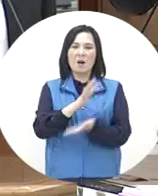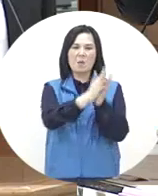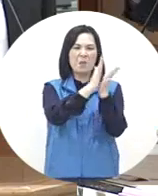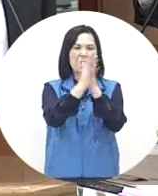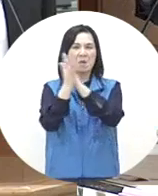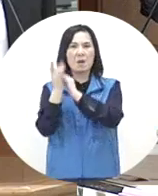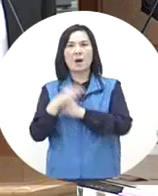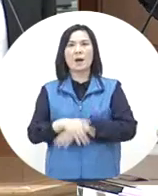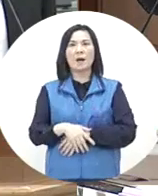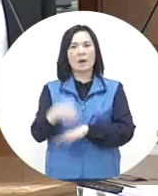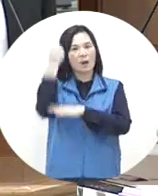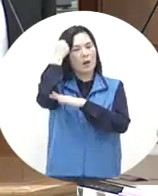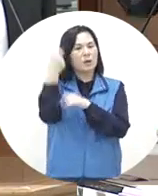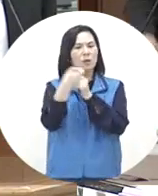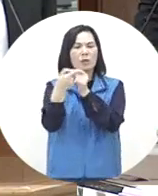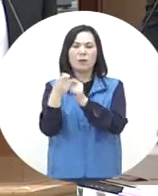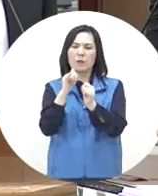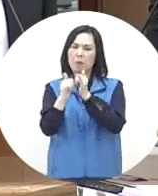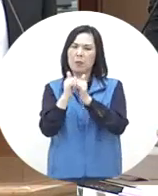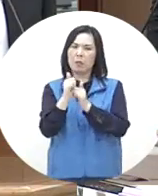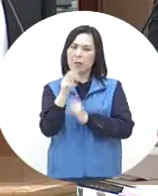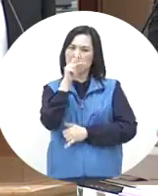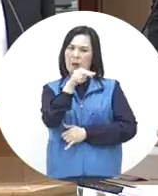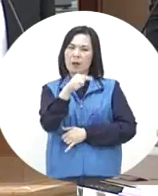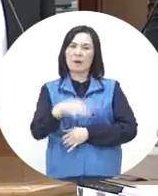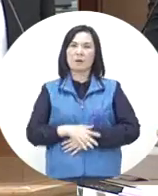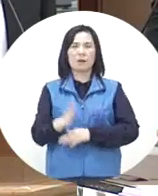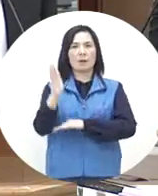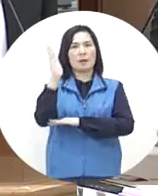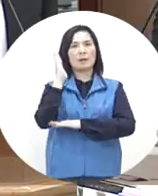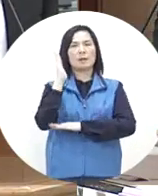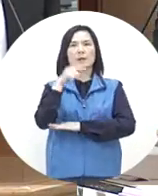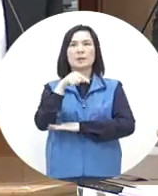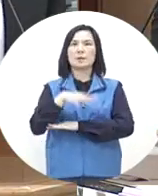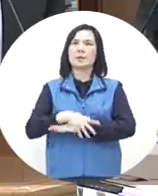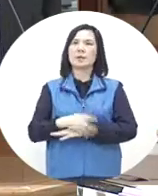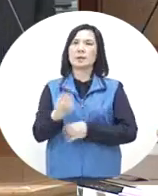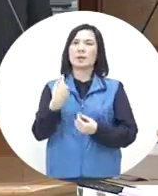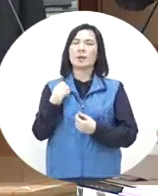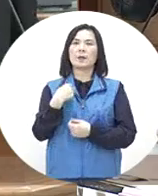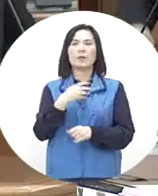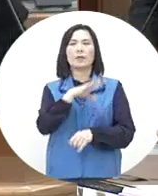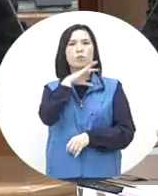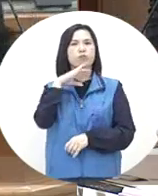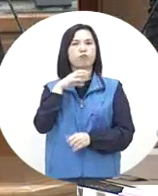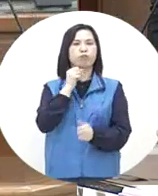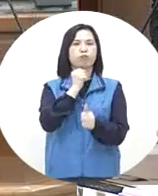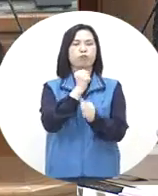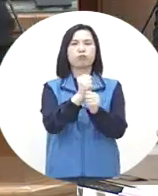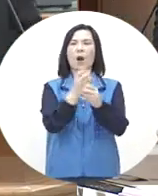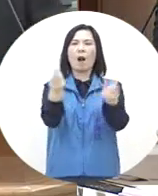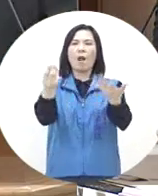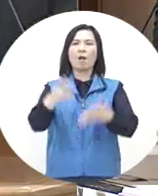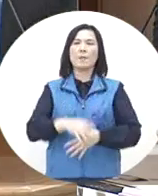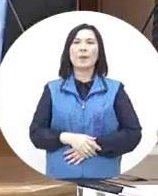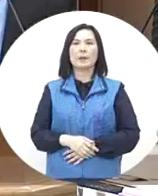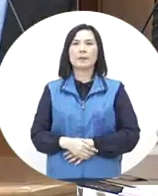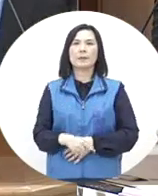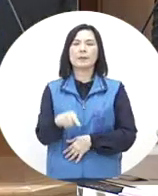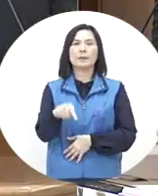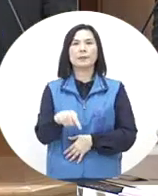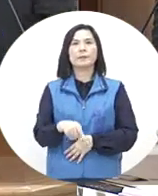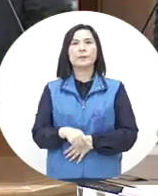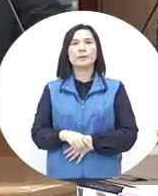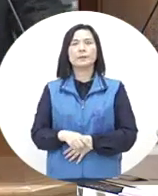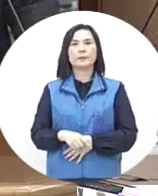地居民看到吼，拢感觉咱起户无魄力啊。 我们全力以赴，好不好？ 吼、哦，啊，是不是？可以用最快时间。 我可以补